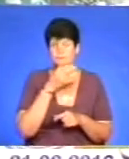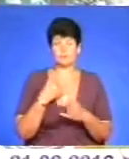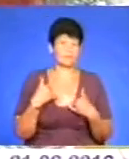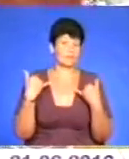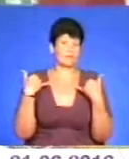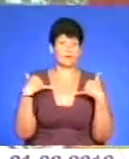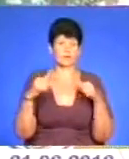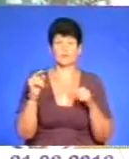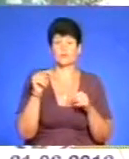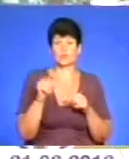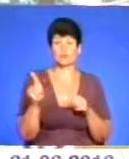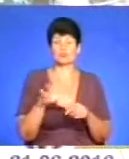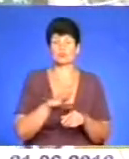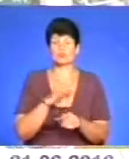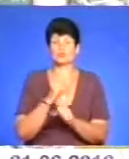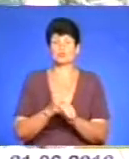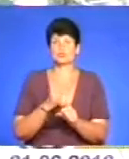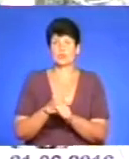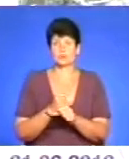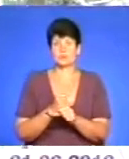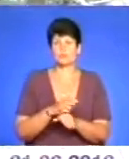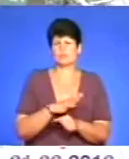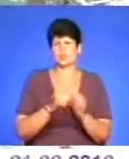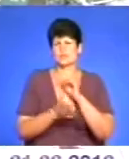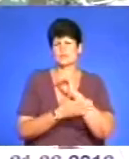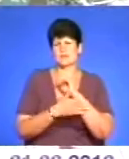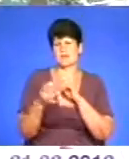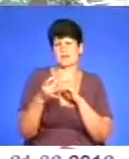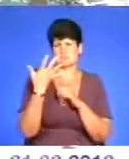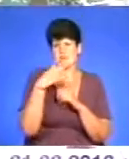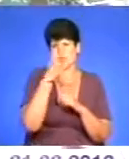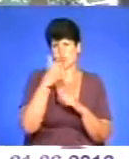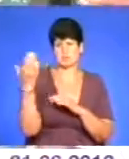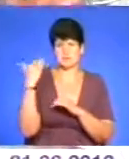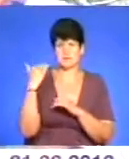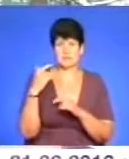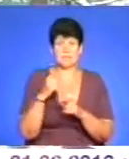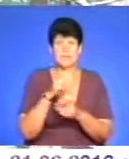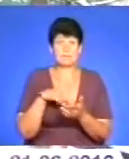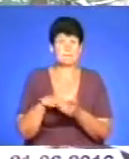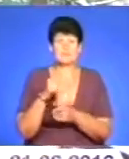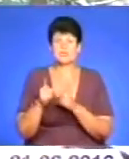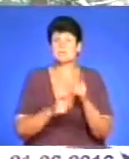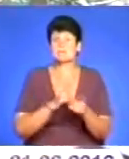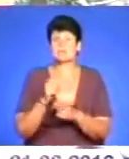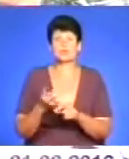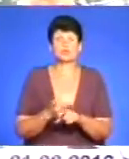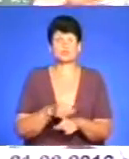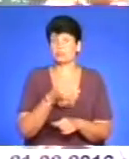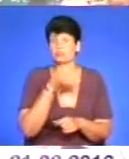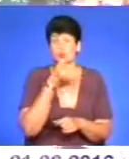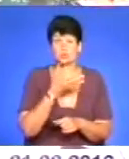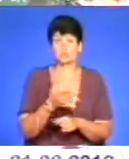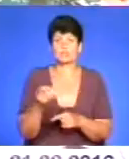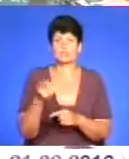вражені від того, що було пророблено, бо були в останній раз 5 років тому в Тернополі, і дуже місто змінилось. Дуже нам подобається, що